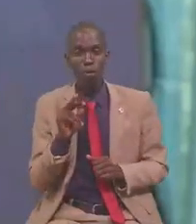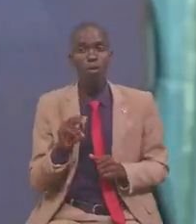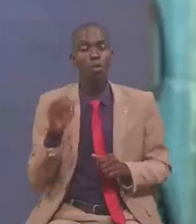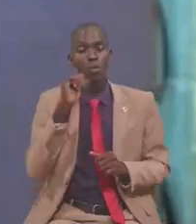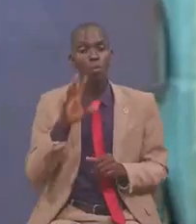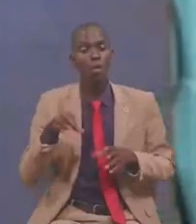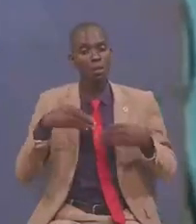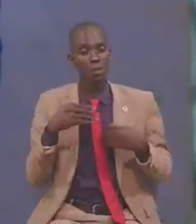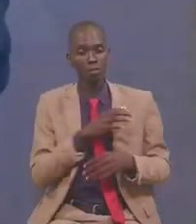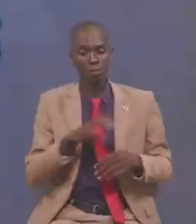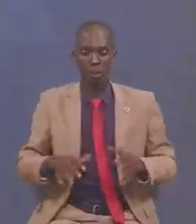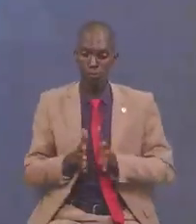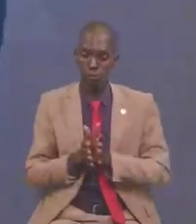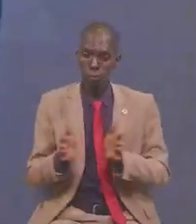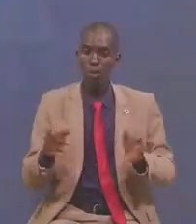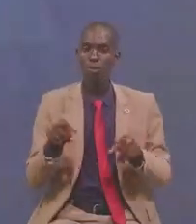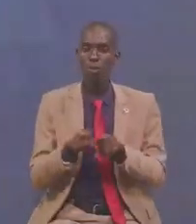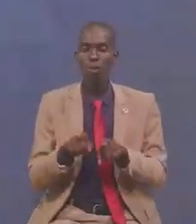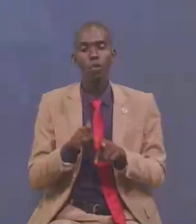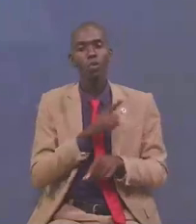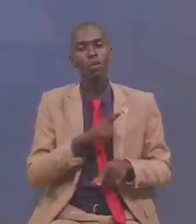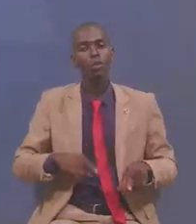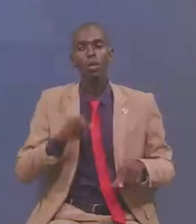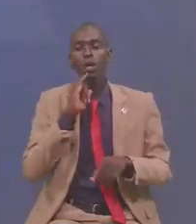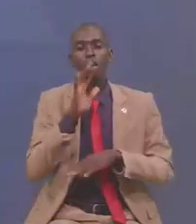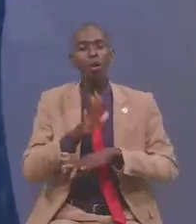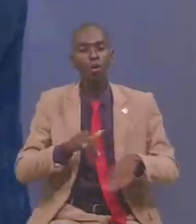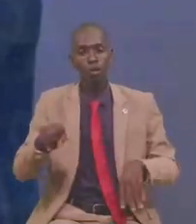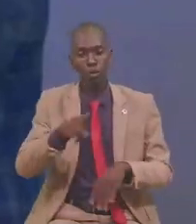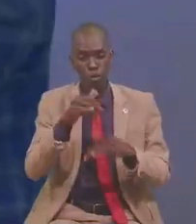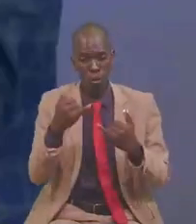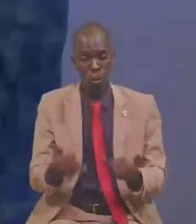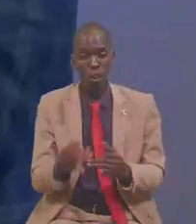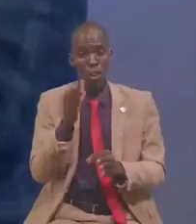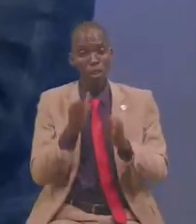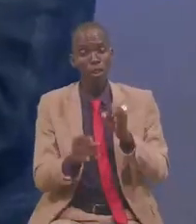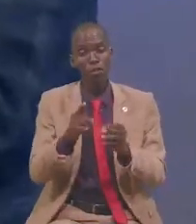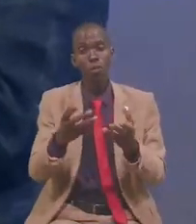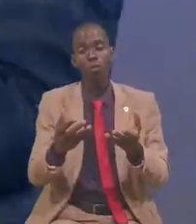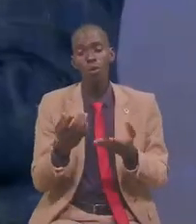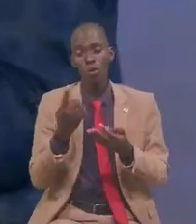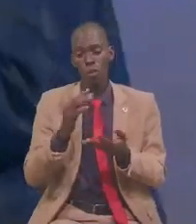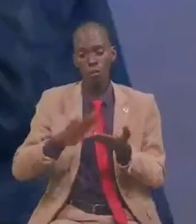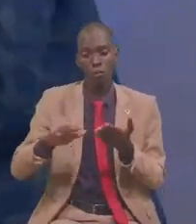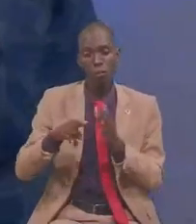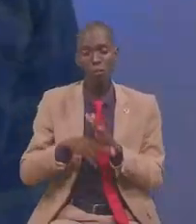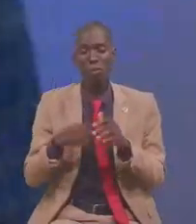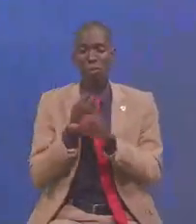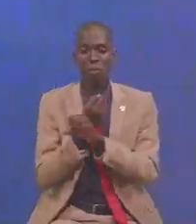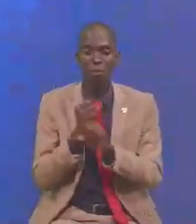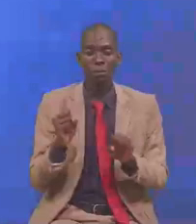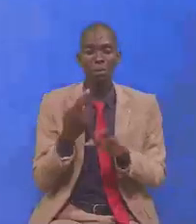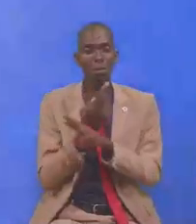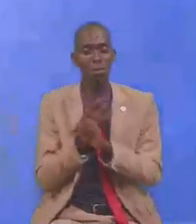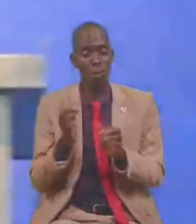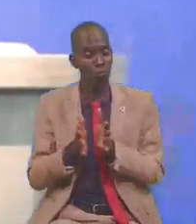Seigneur t'appelle maintenant que si tu veux la liberté, le salut, la rédemption publiquement